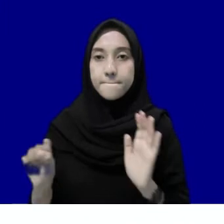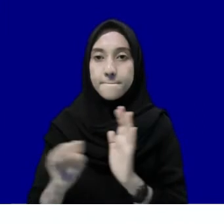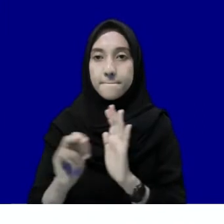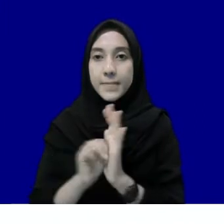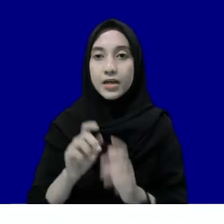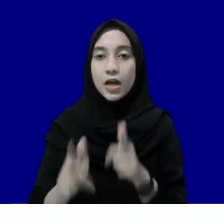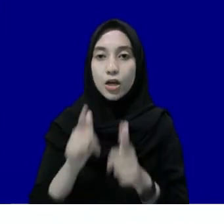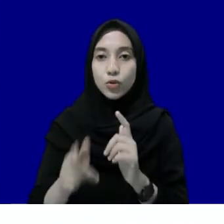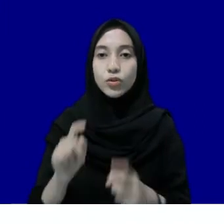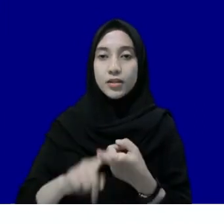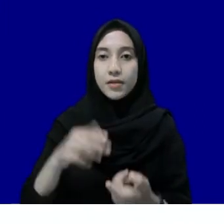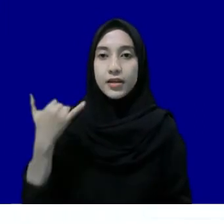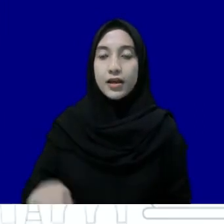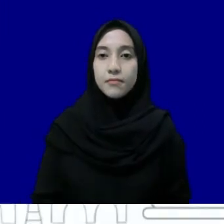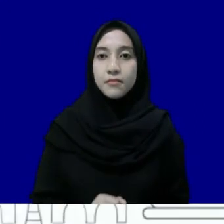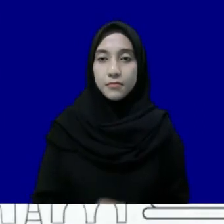belajar untuk meraih cita-cita.